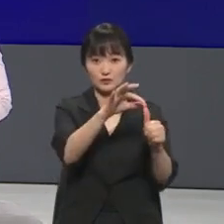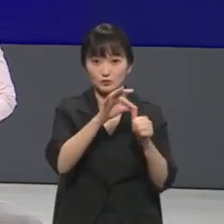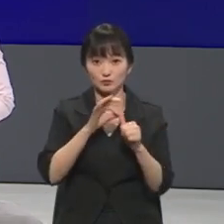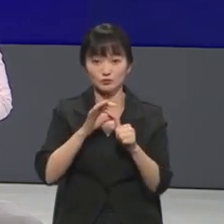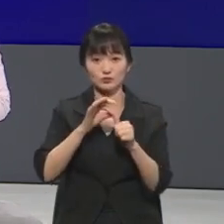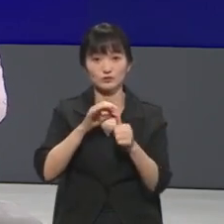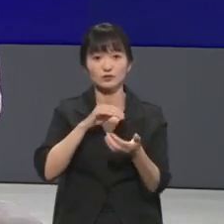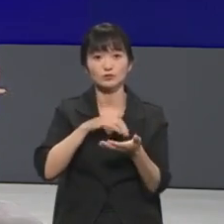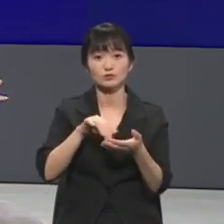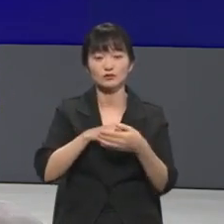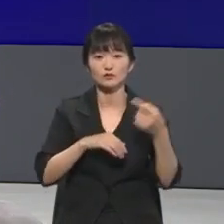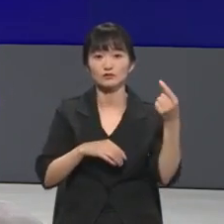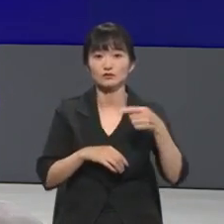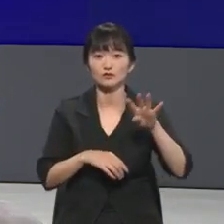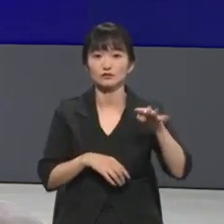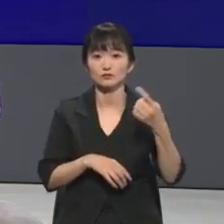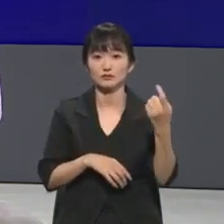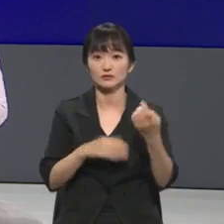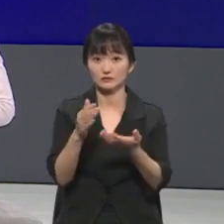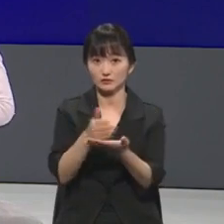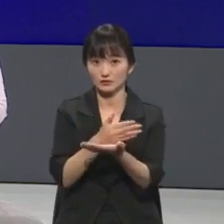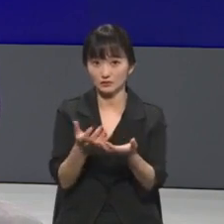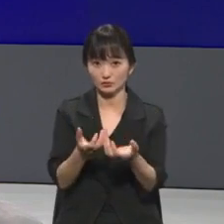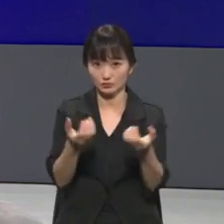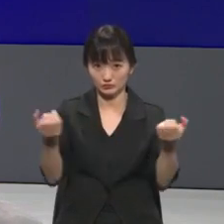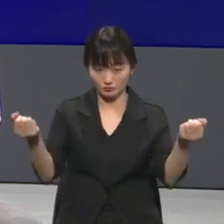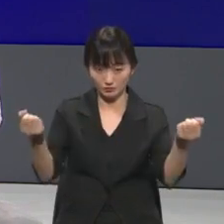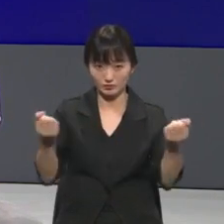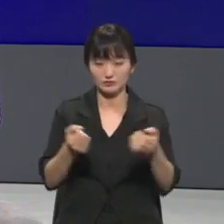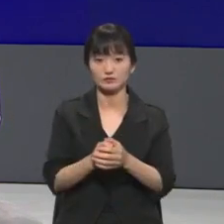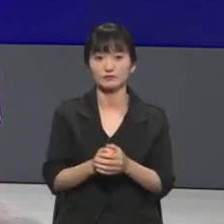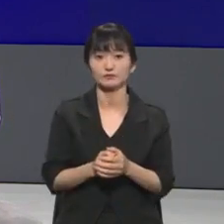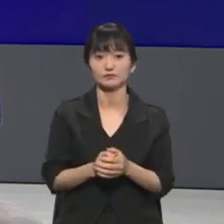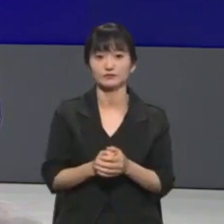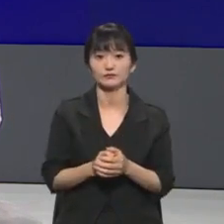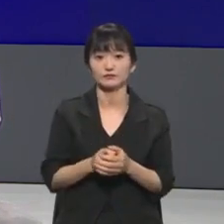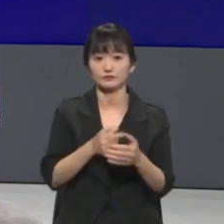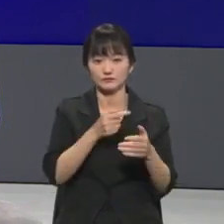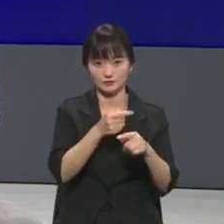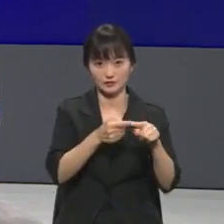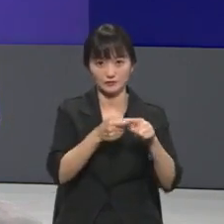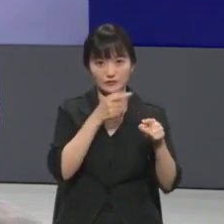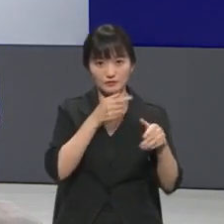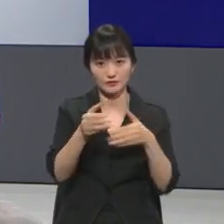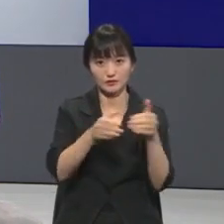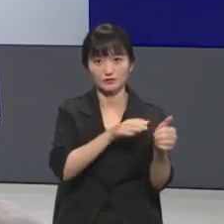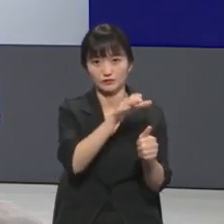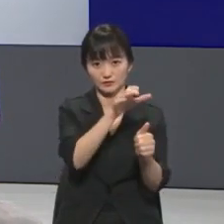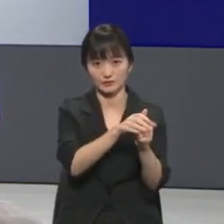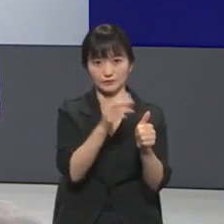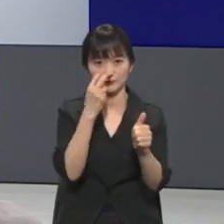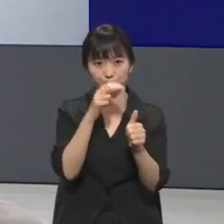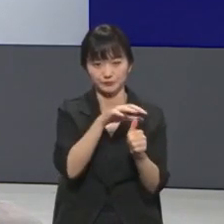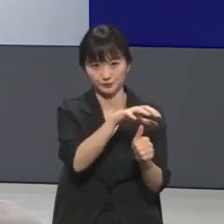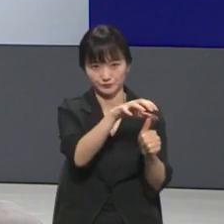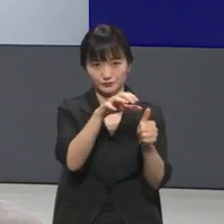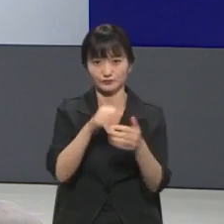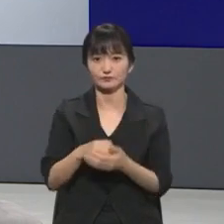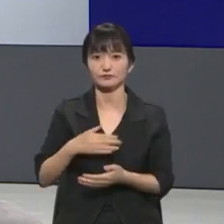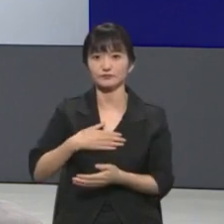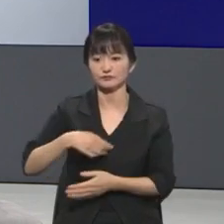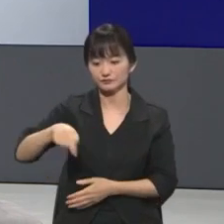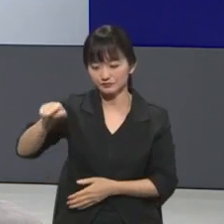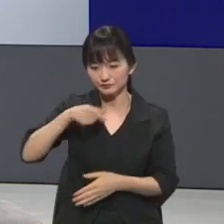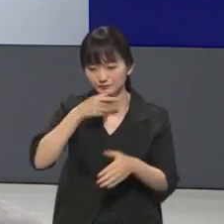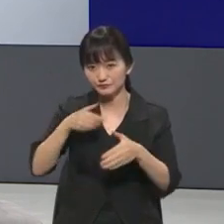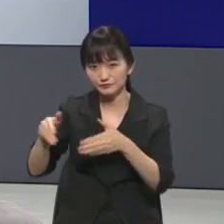된다고 들었는데 좀 나뉘어서 지내고 있는 거죠? 네, 그렇습니다. 이 절반은 지금 경기도가 직접 보호를 하고 있고요. 제가 다녀온 이 경기 반려마루에서